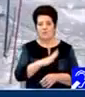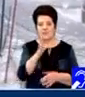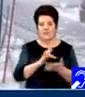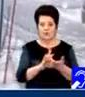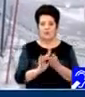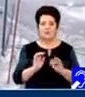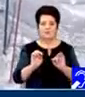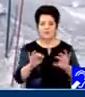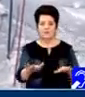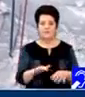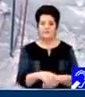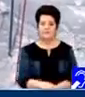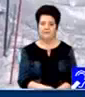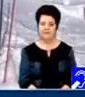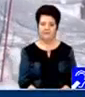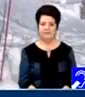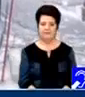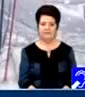turiști.